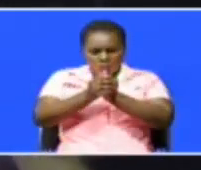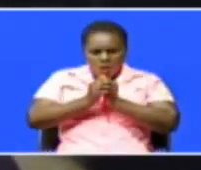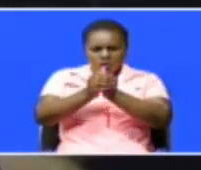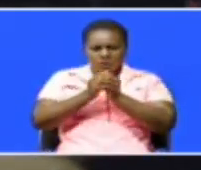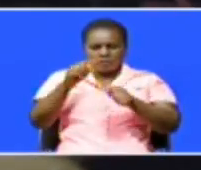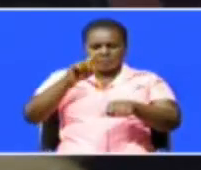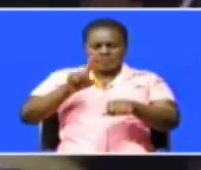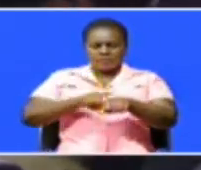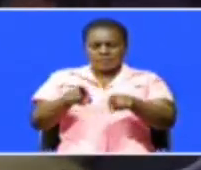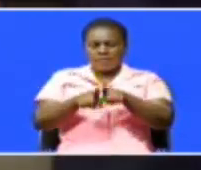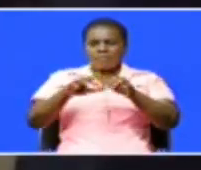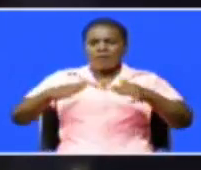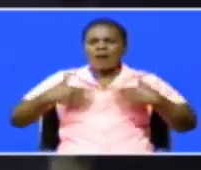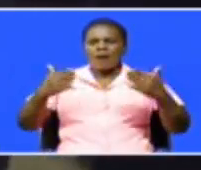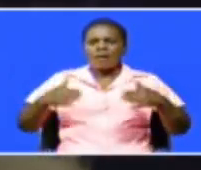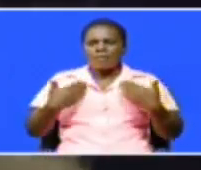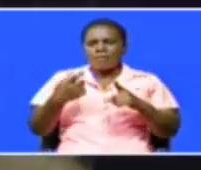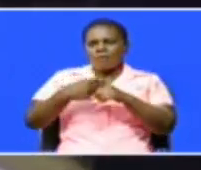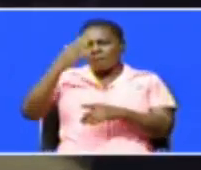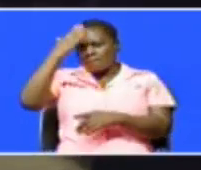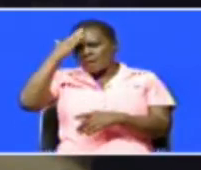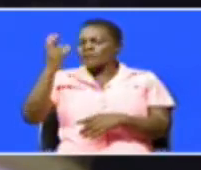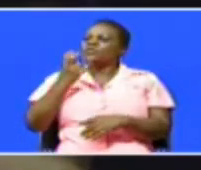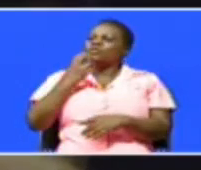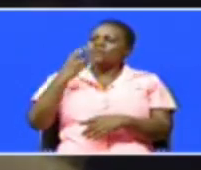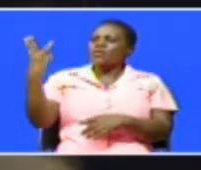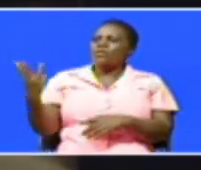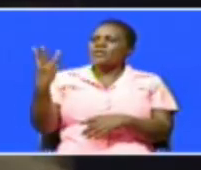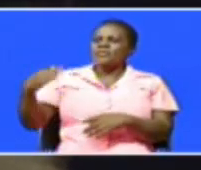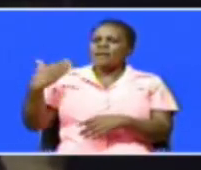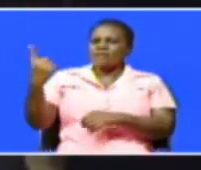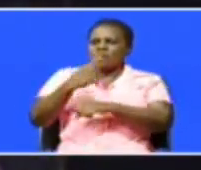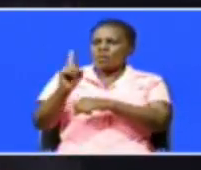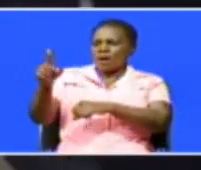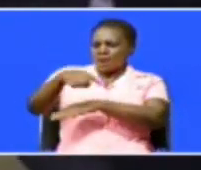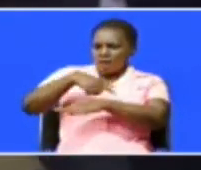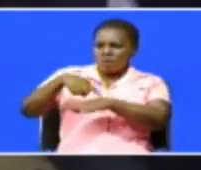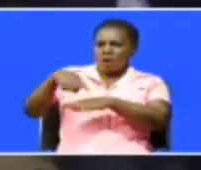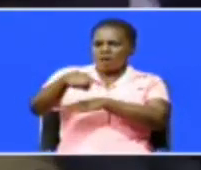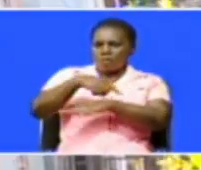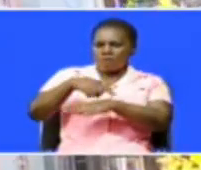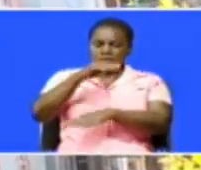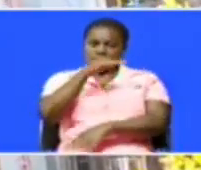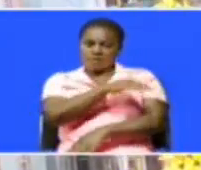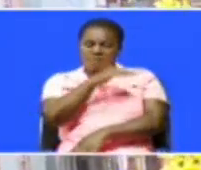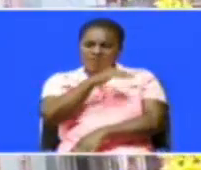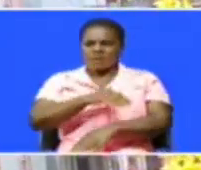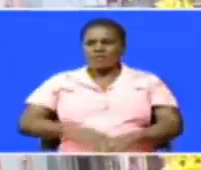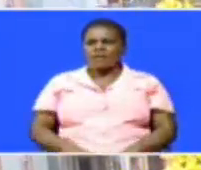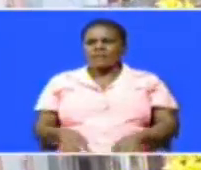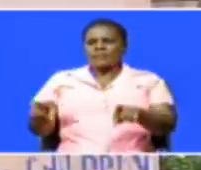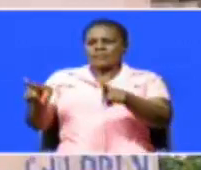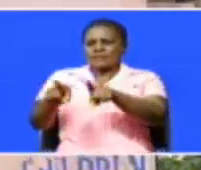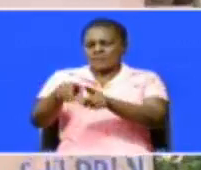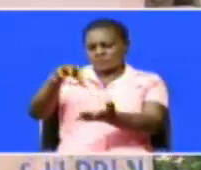are having services from Monday, Tuesday, Wednesday, every day 1 hour service in the evening. Hali